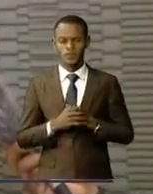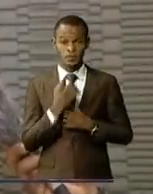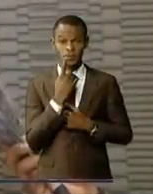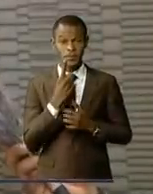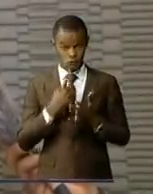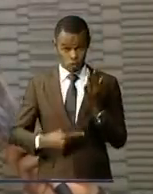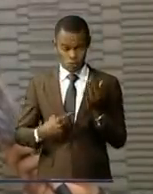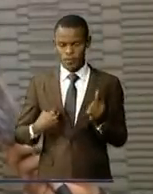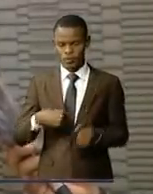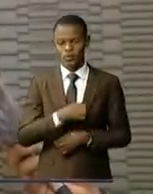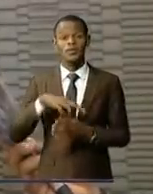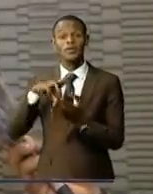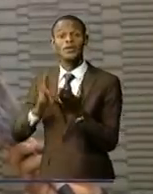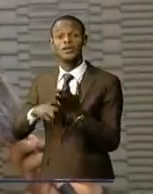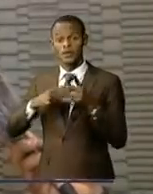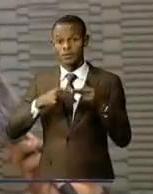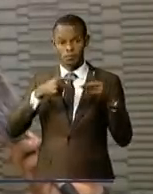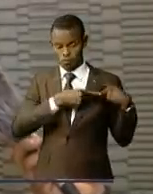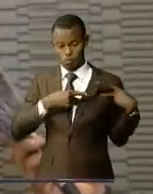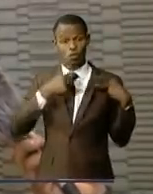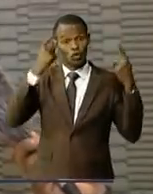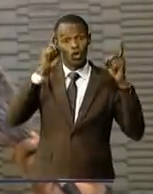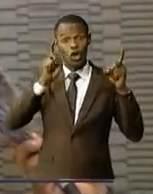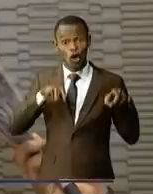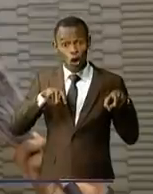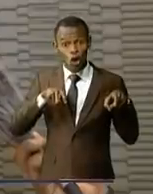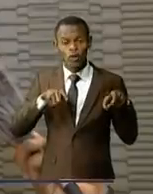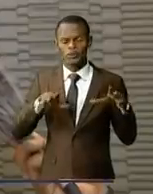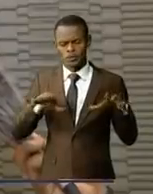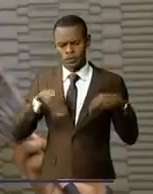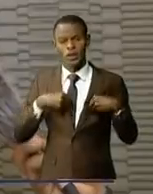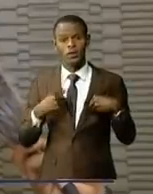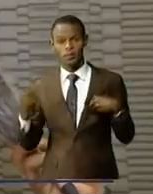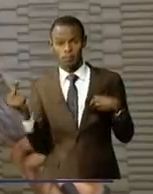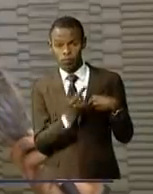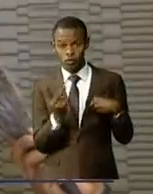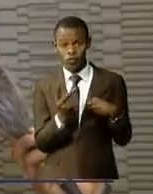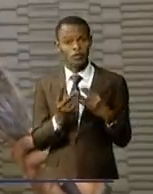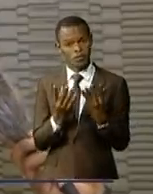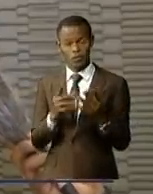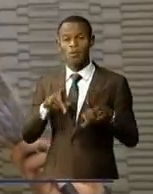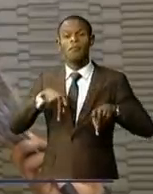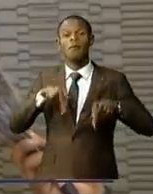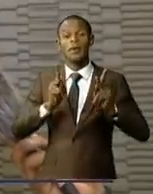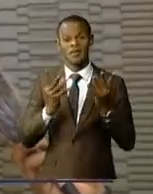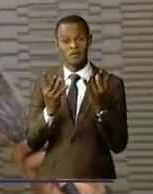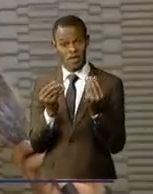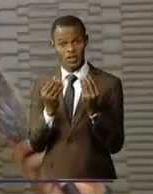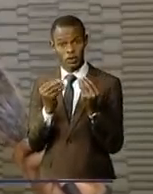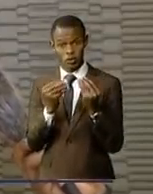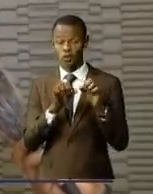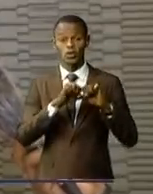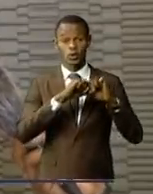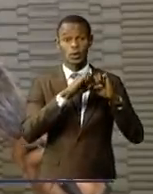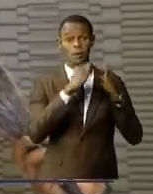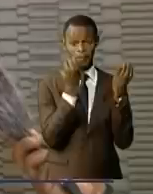un protocole d'accord, ce qui veut dire un protocole d'entente pour permettre la facilitation aux entreprises des deux pays